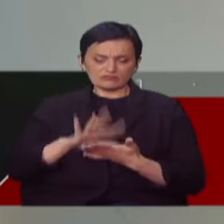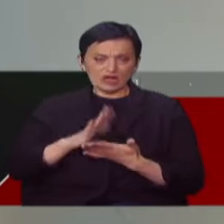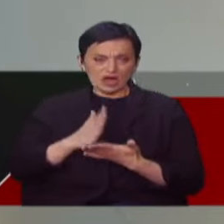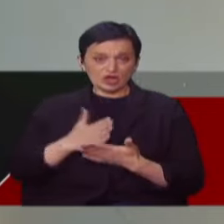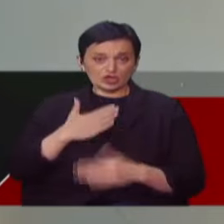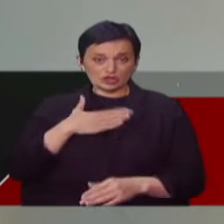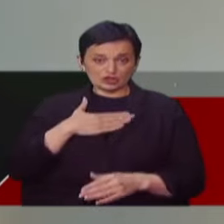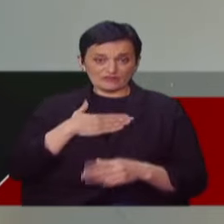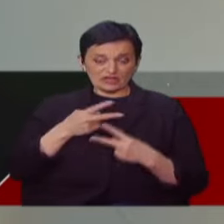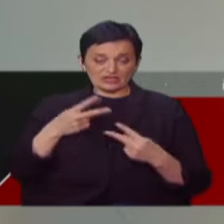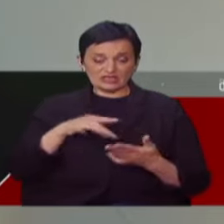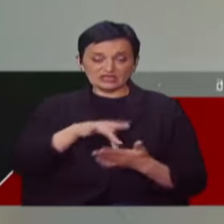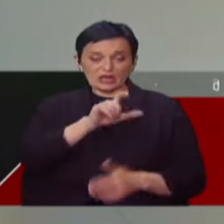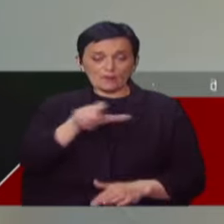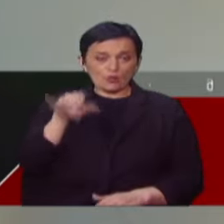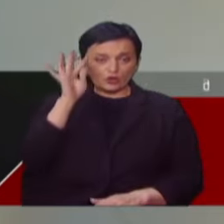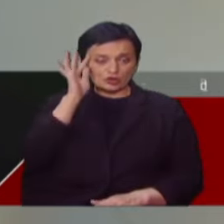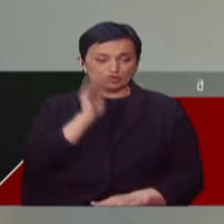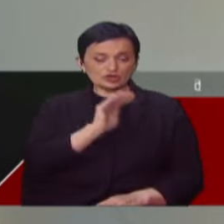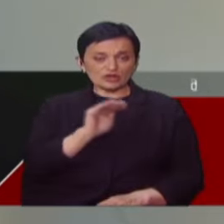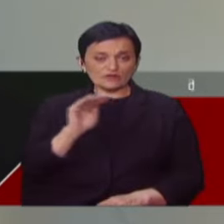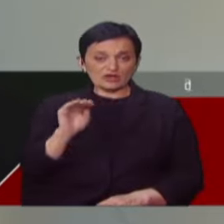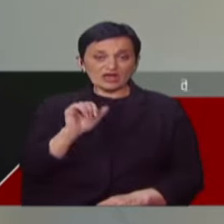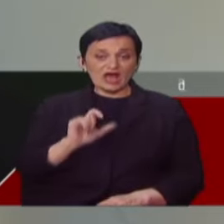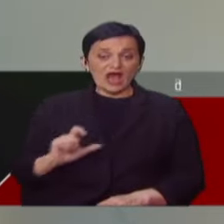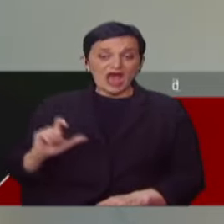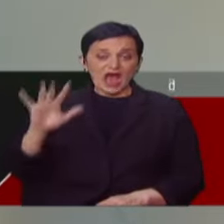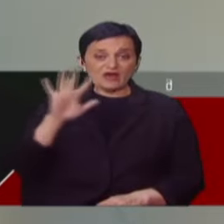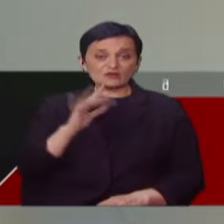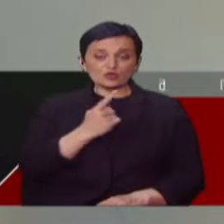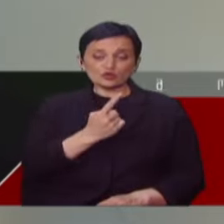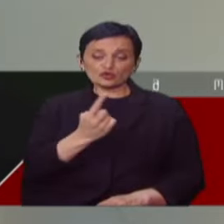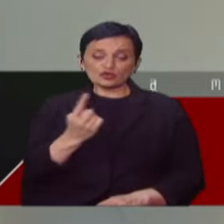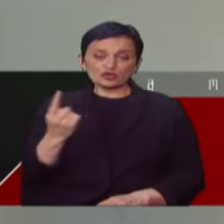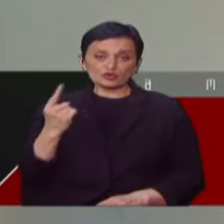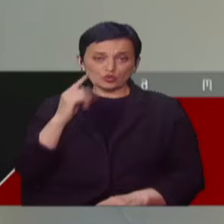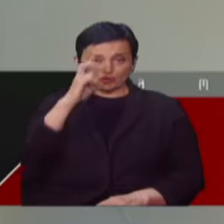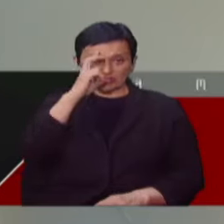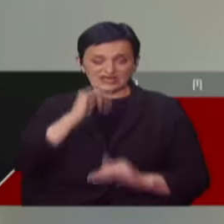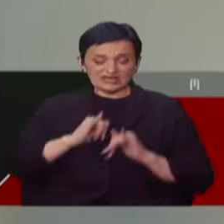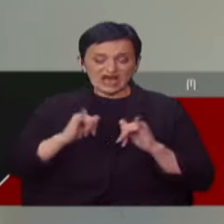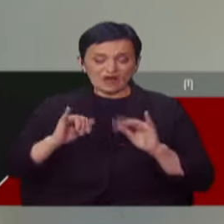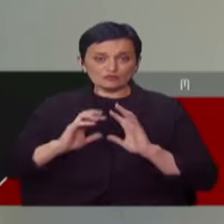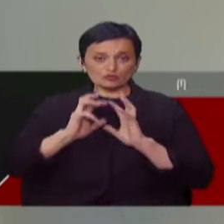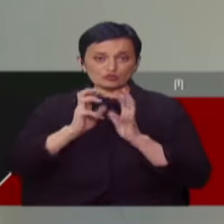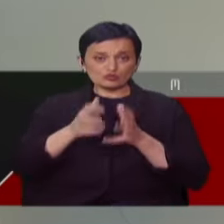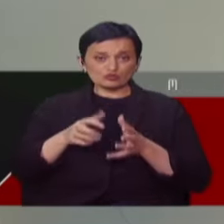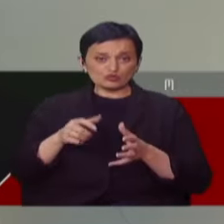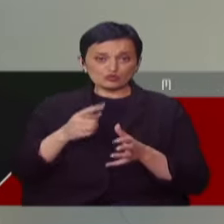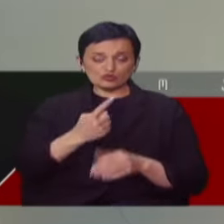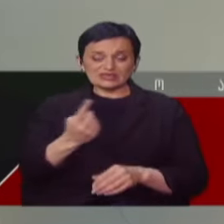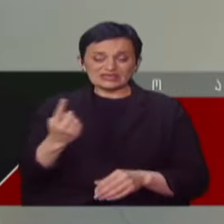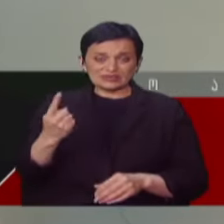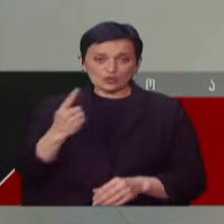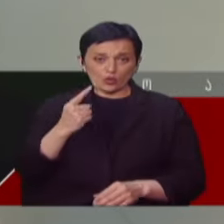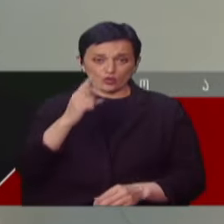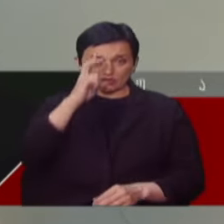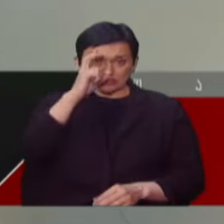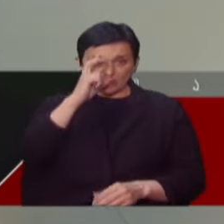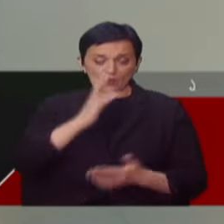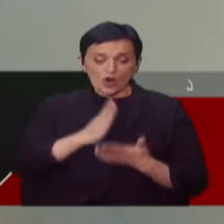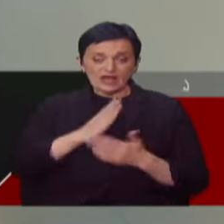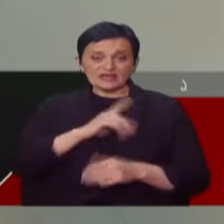ჩვენ თანამოქალაქეებს შევახსენებ, რომ ევროპის თვითოული სახელმწიფო და განვითარებული მსოფლიოს თვითოული სახელმწიფო